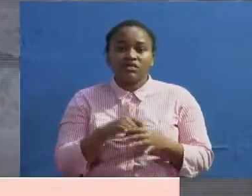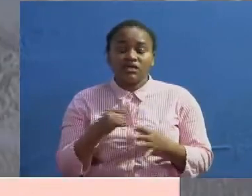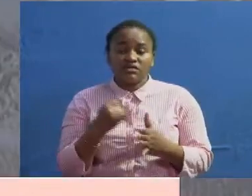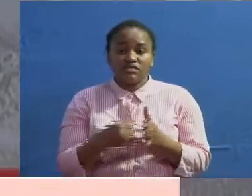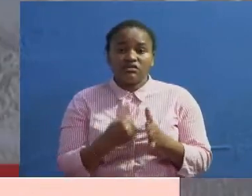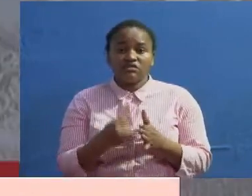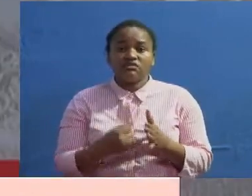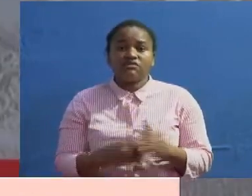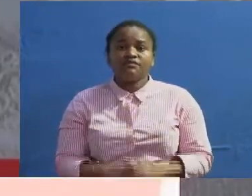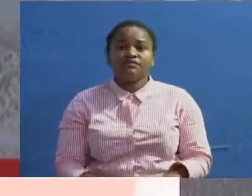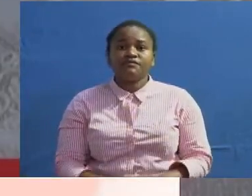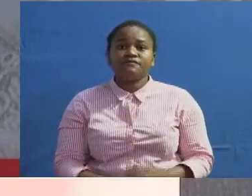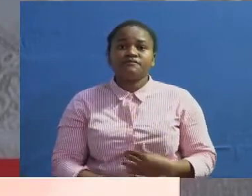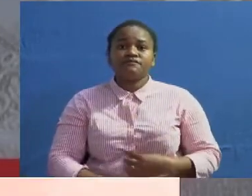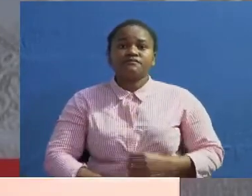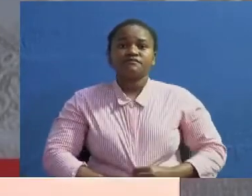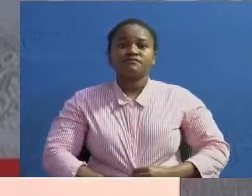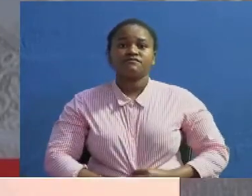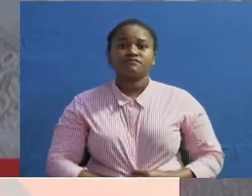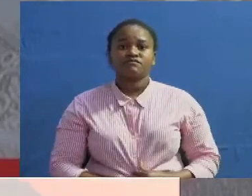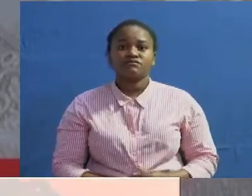hiki.